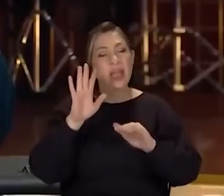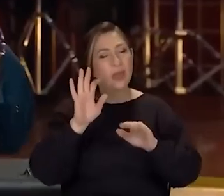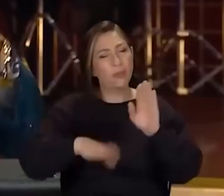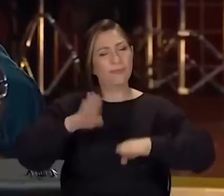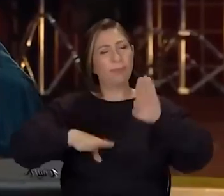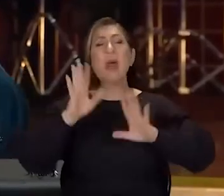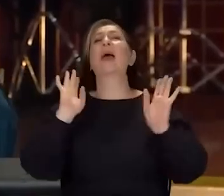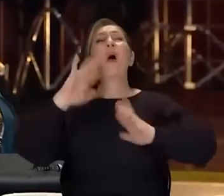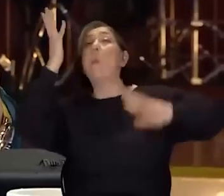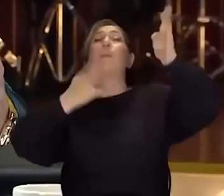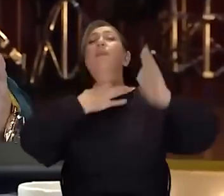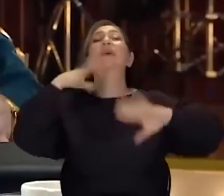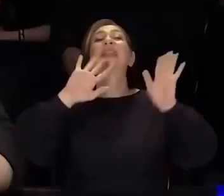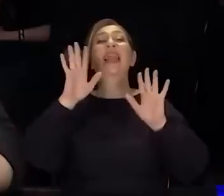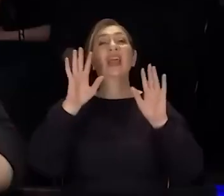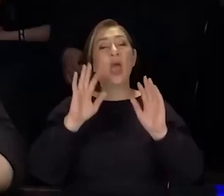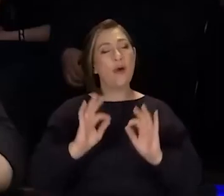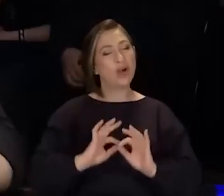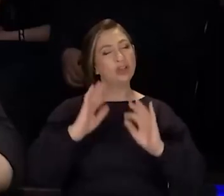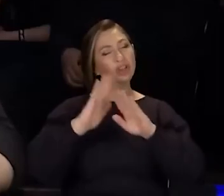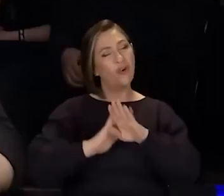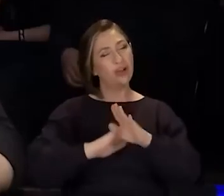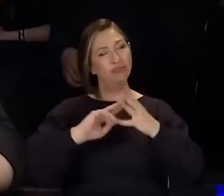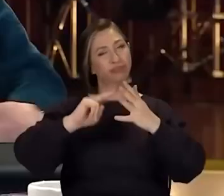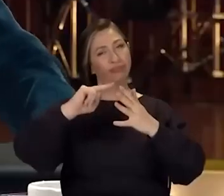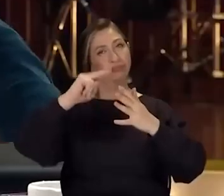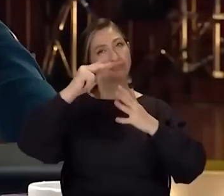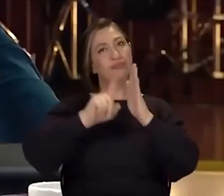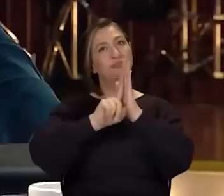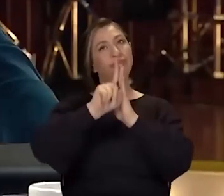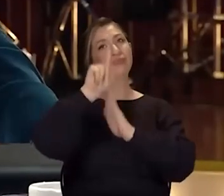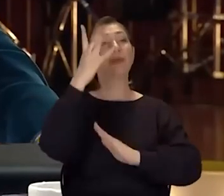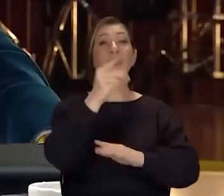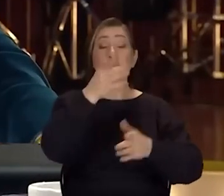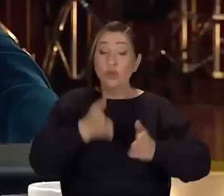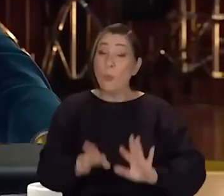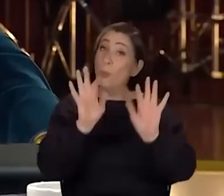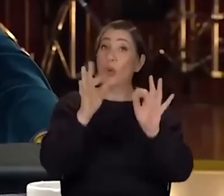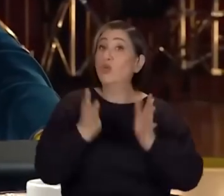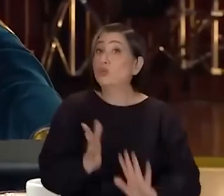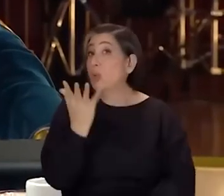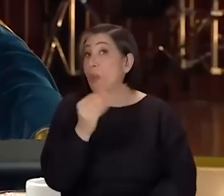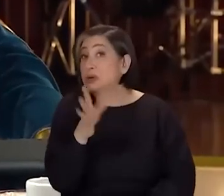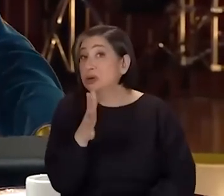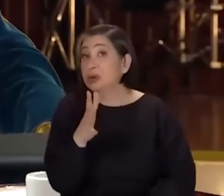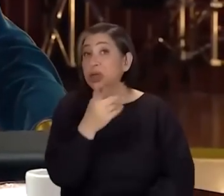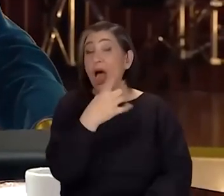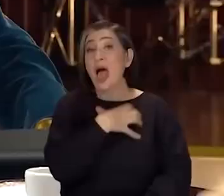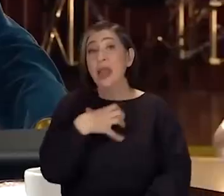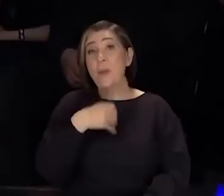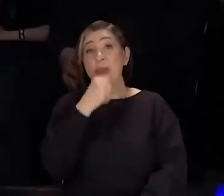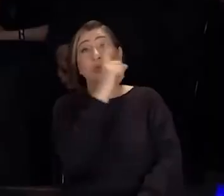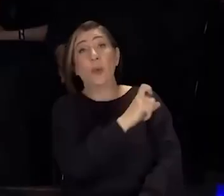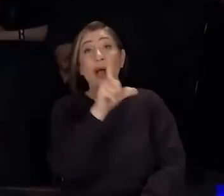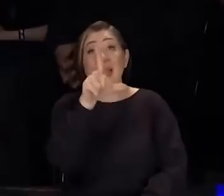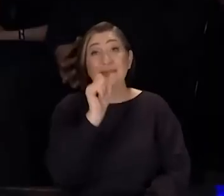ayaklarına çırpınmadan bir şöhret edindiğin için... Tabii ama demek ki sen doğduğunda da böyle doğmuş da olabilirsin. Belki annene babana